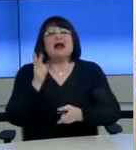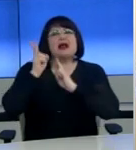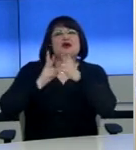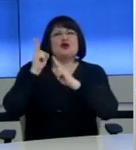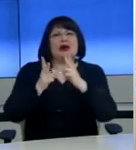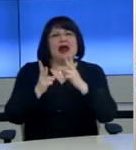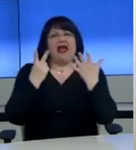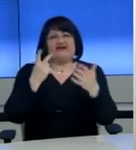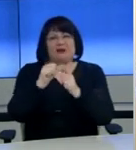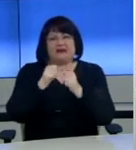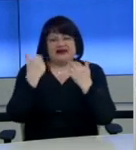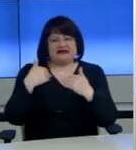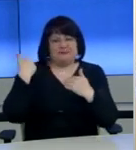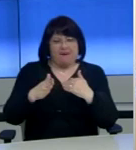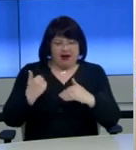7 μήνες μετά,